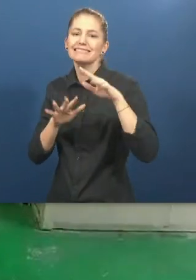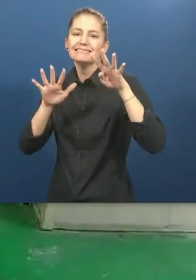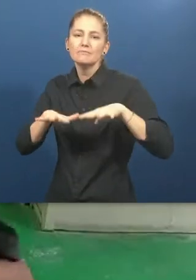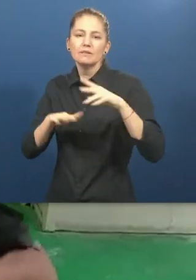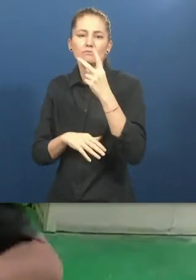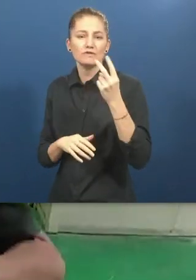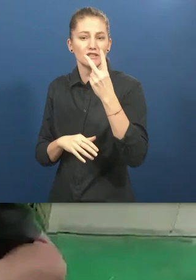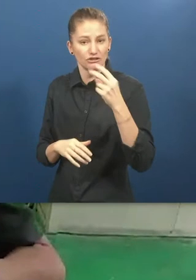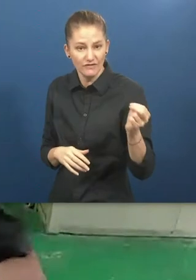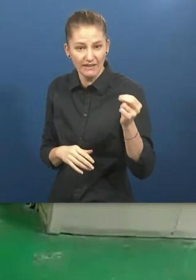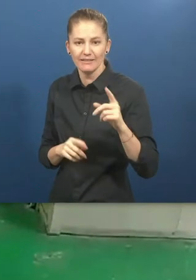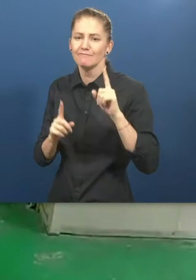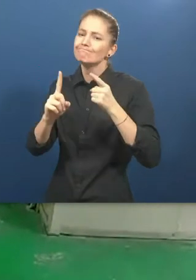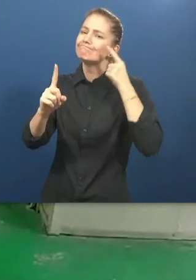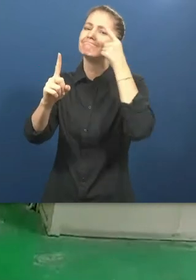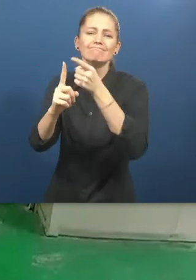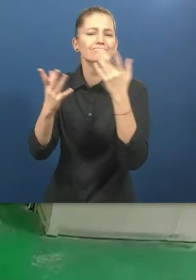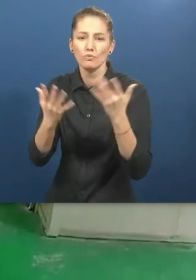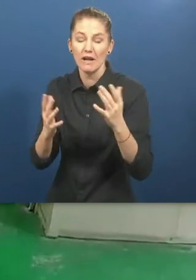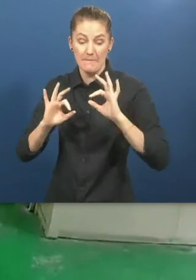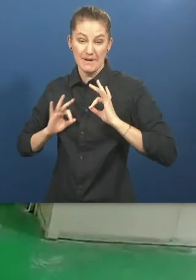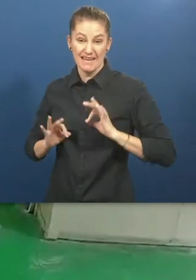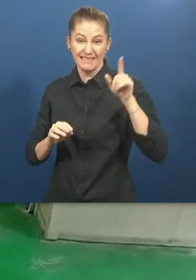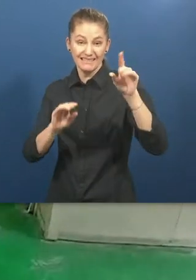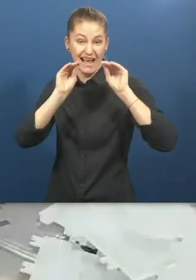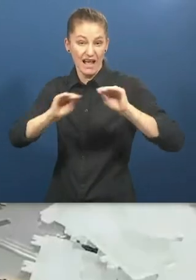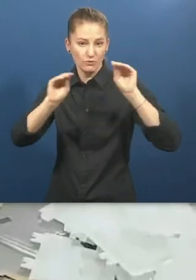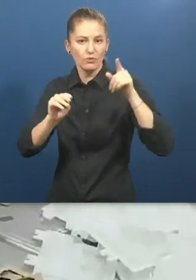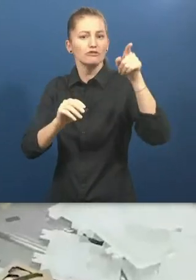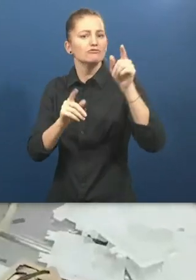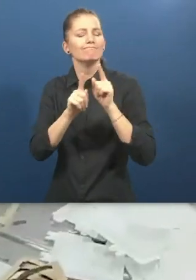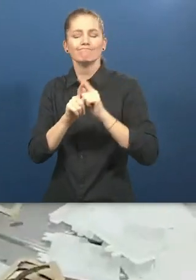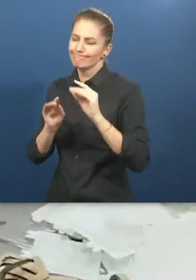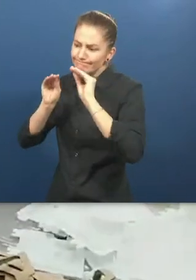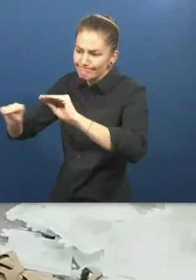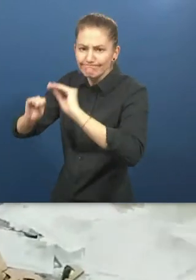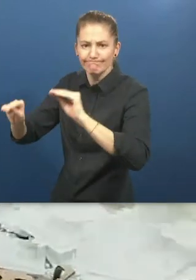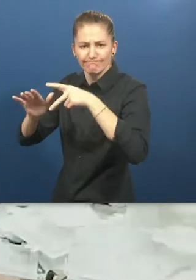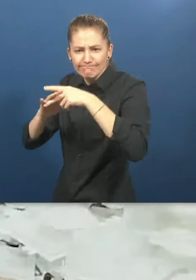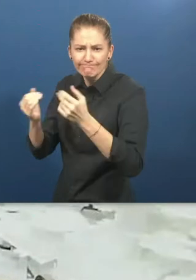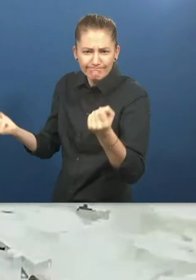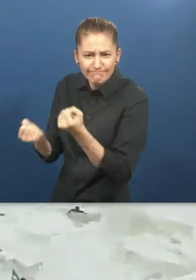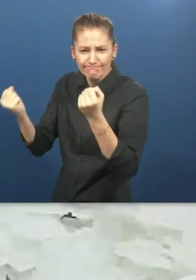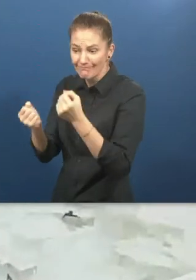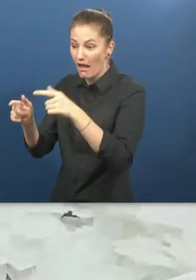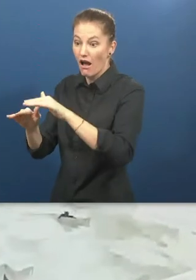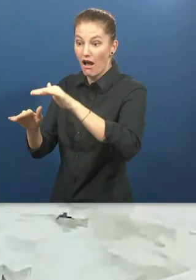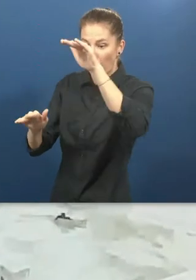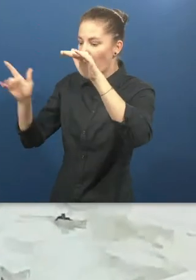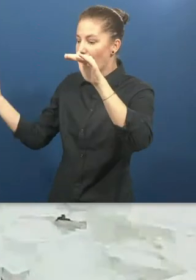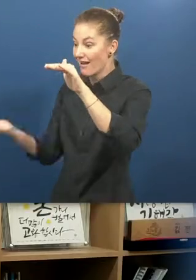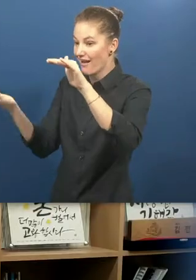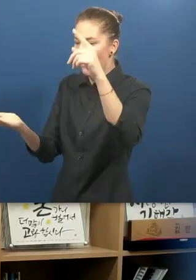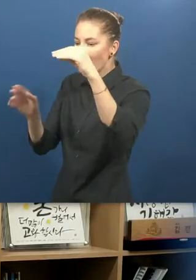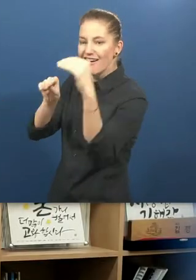이미 한국교육부에서 올해 프로젝트를 2020년 9월부터 진행하고 있습니다. 나아가 교육부는 청소년기부터 직업훈련을